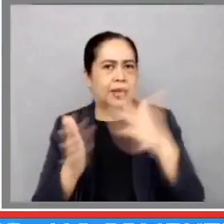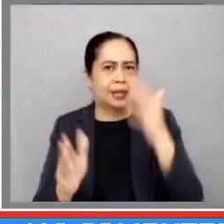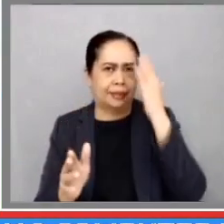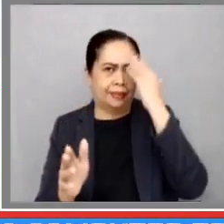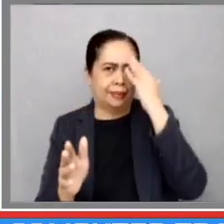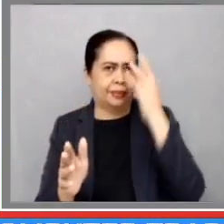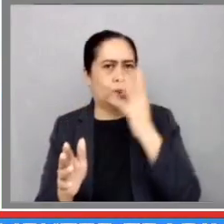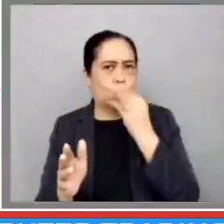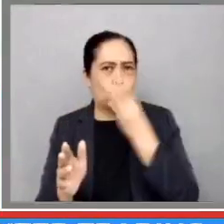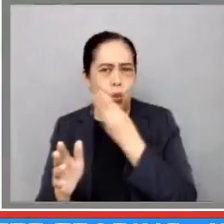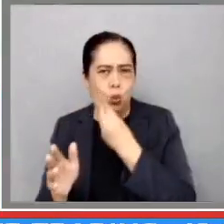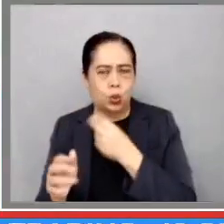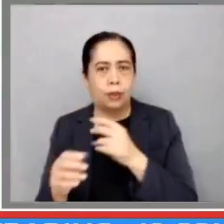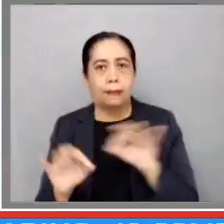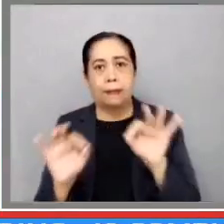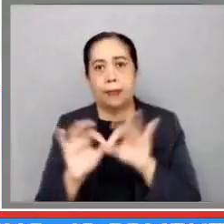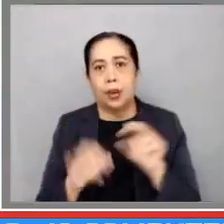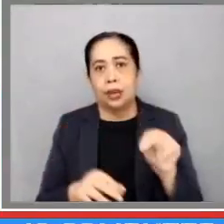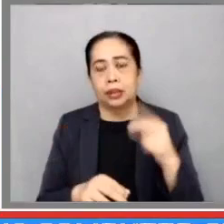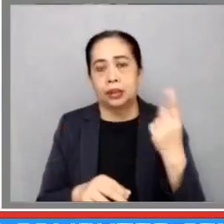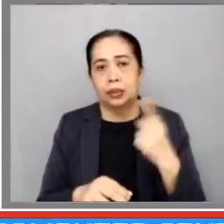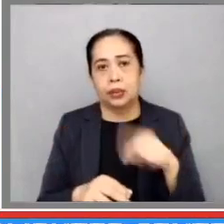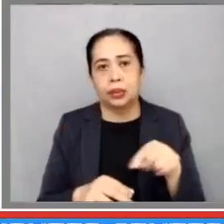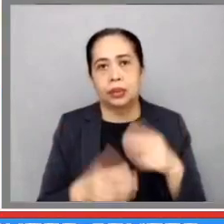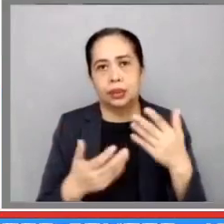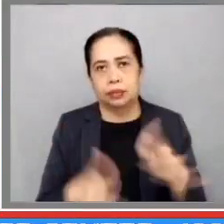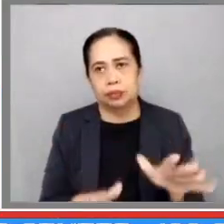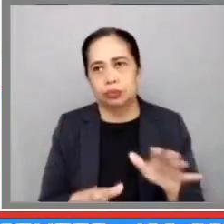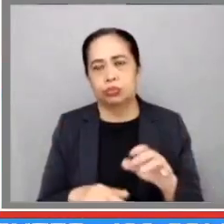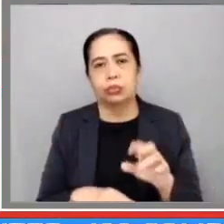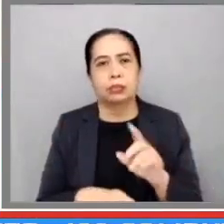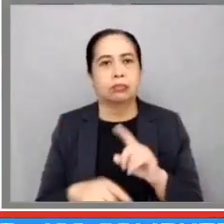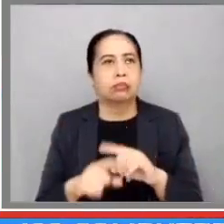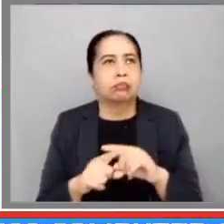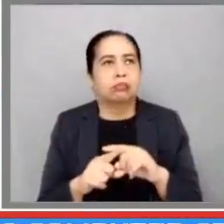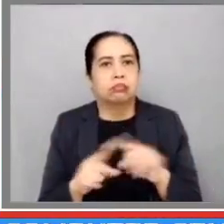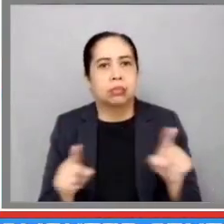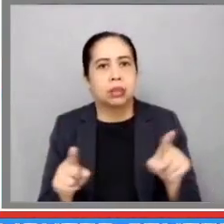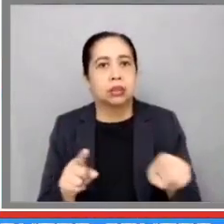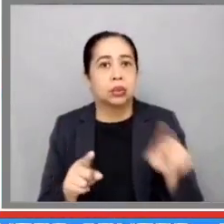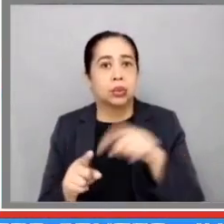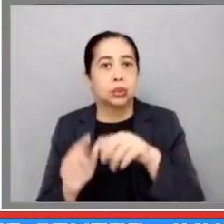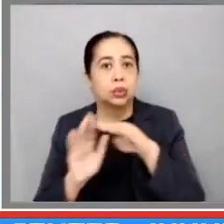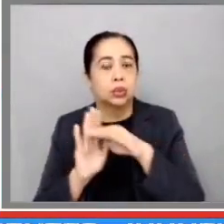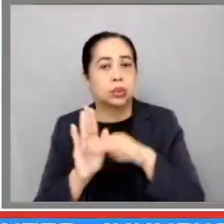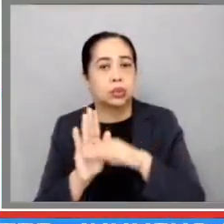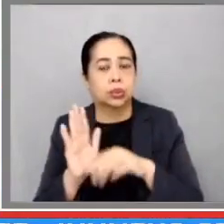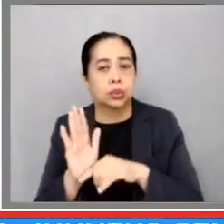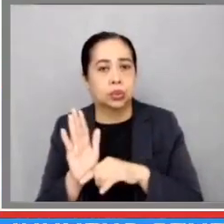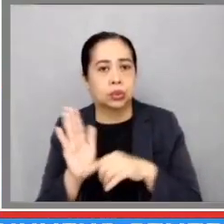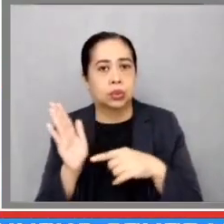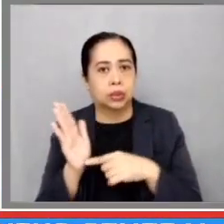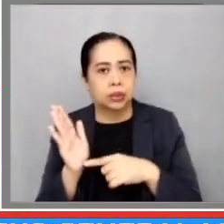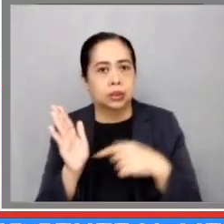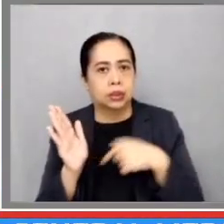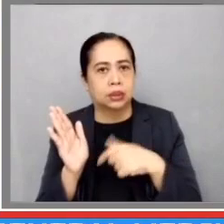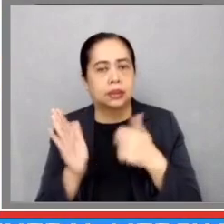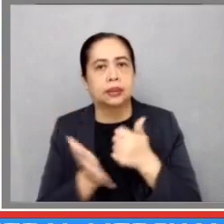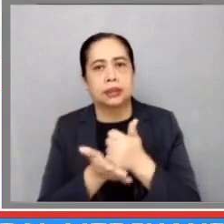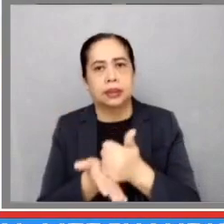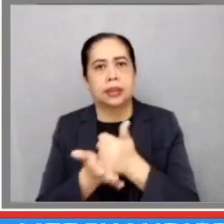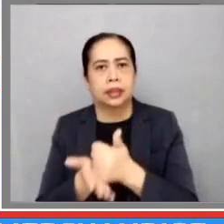sila. Kailangan na lang po nating tapusin. But then, yun nga po, dun sa ating listahan ng 3, dyan po natin natulungan